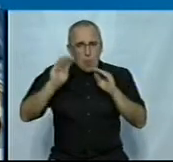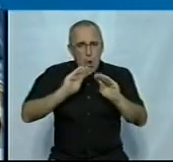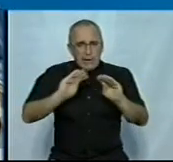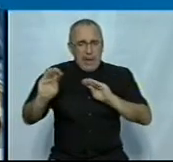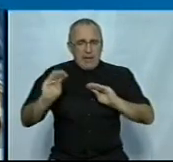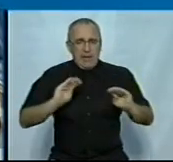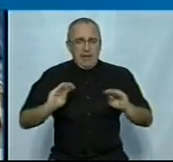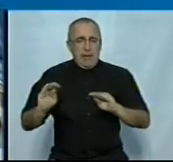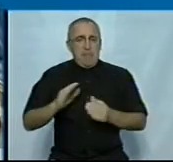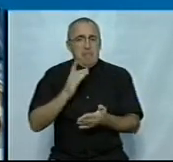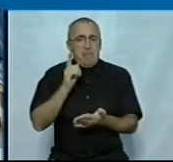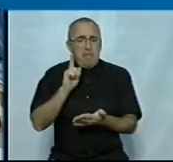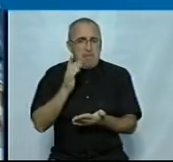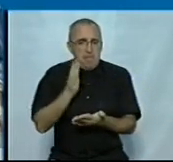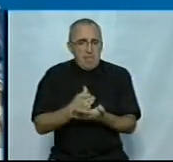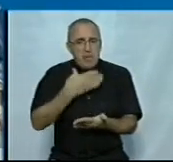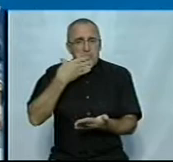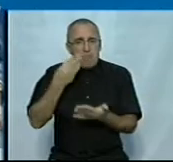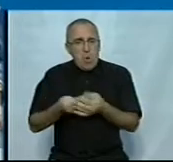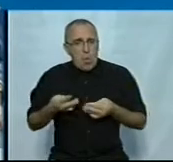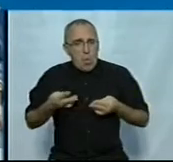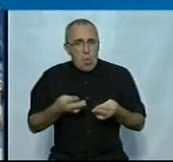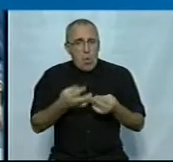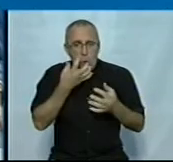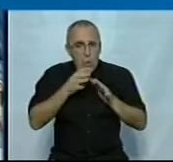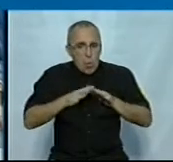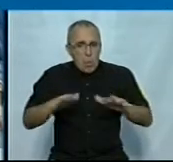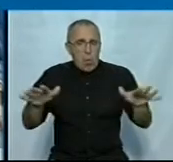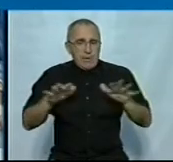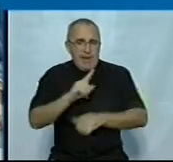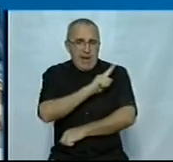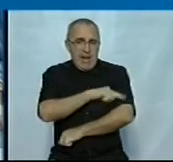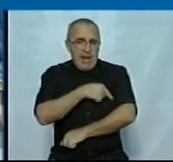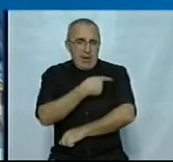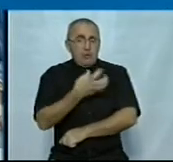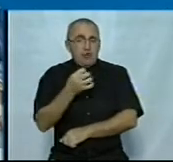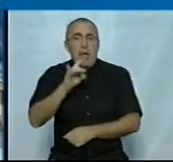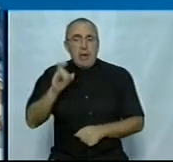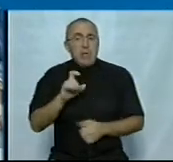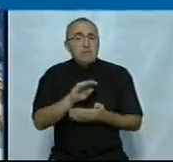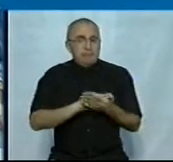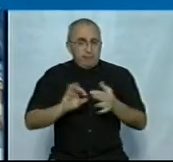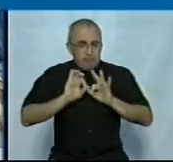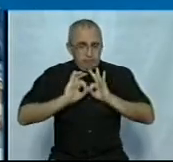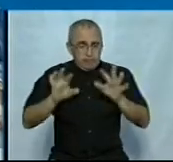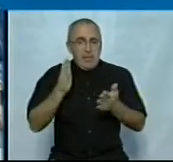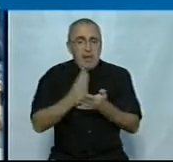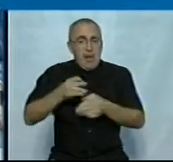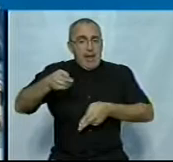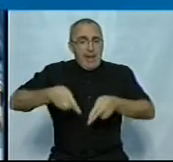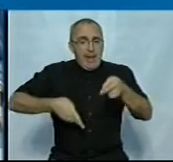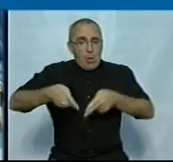Тепломодернізація. Вона має свою автономну котельню, ця лікарня. І, ще раз говорю, має і